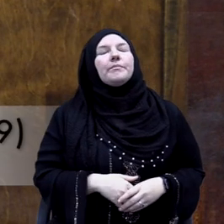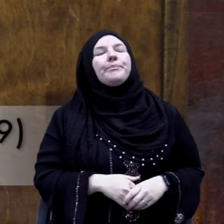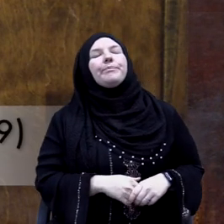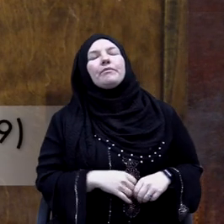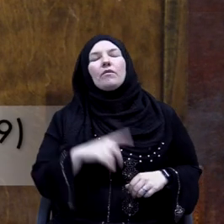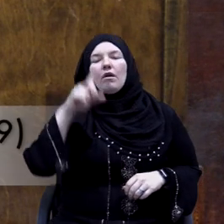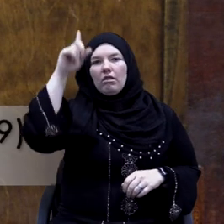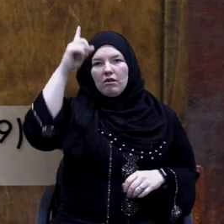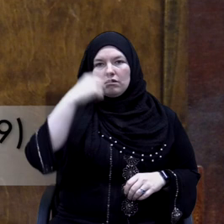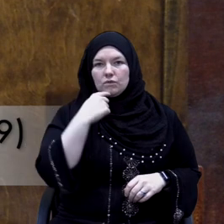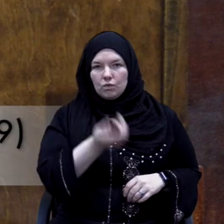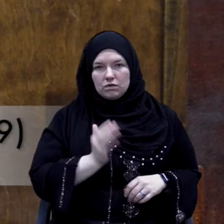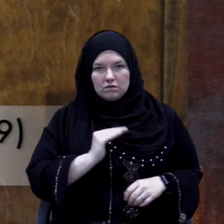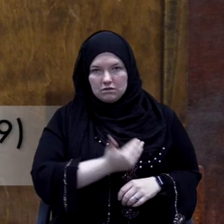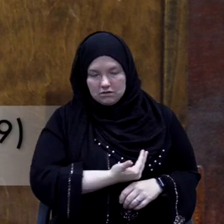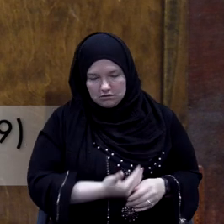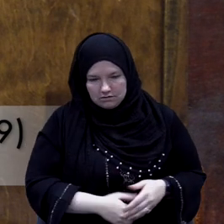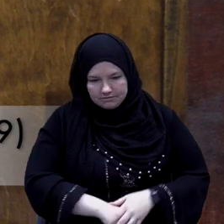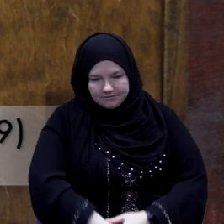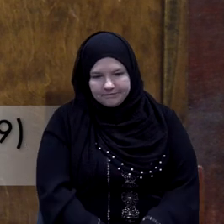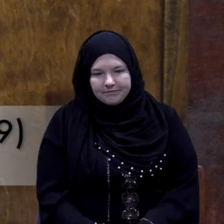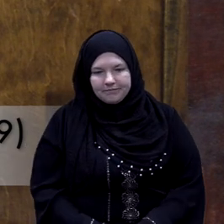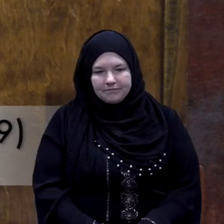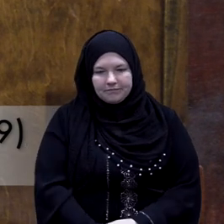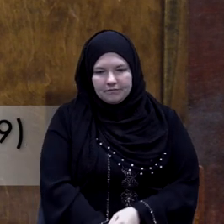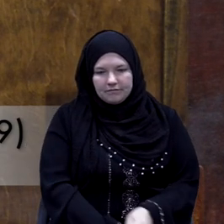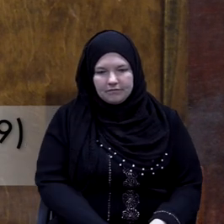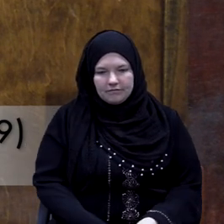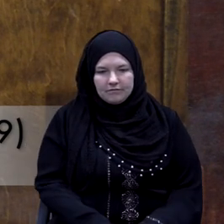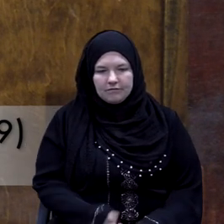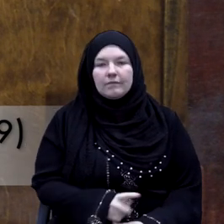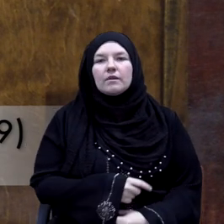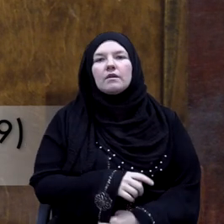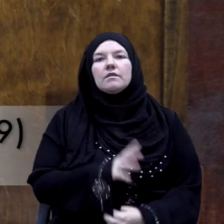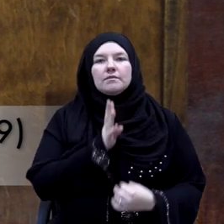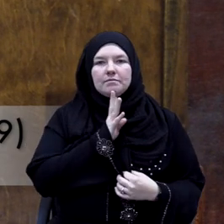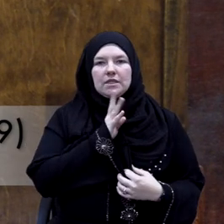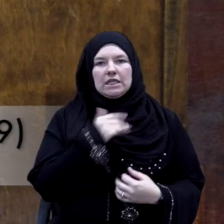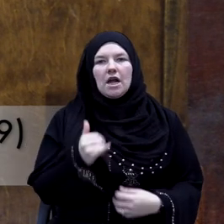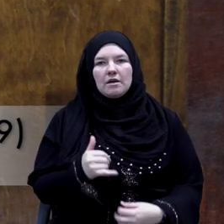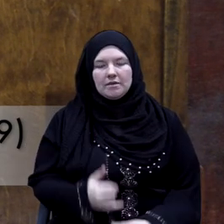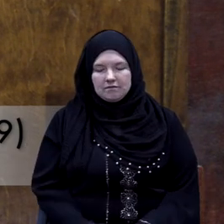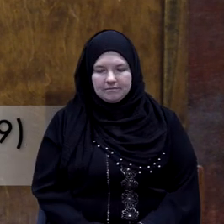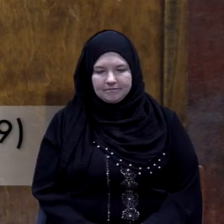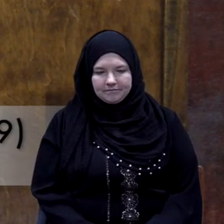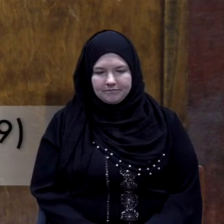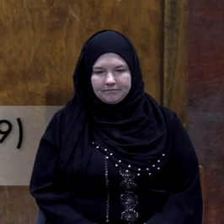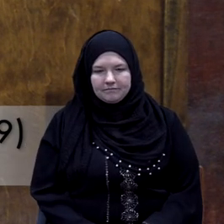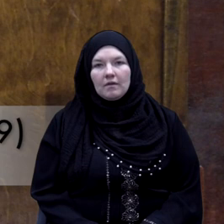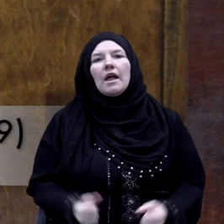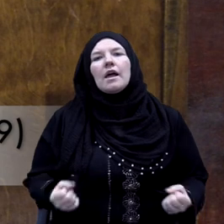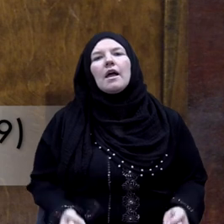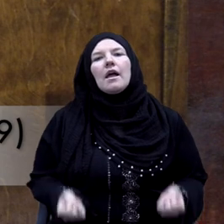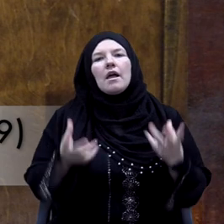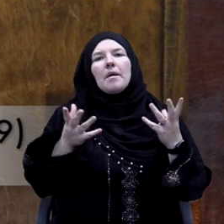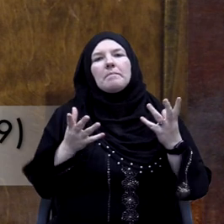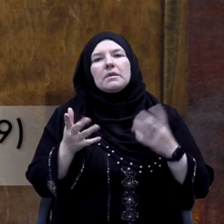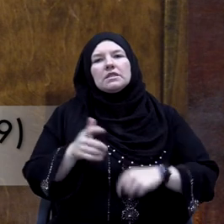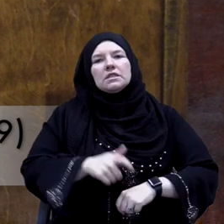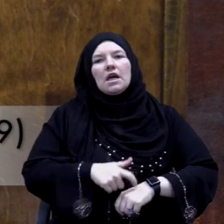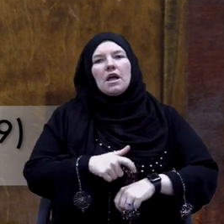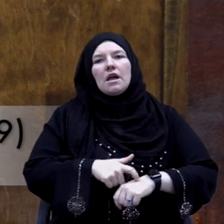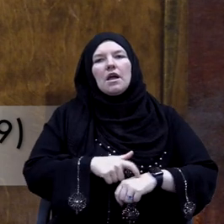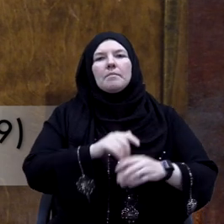that وَكَمْ مِنْ قَرْيَةٍ كَانَتْ ظَالِمَةٍ.